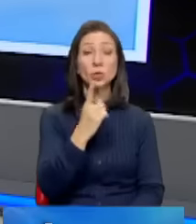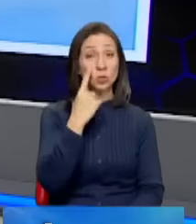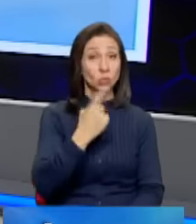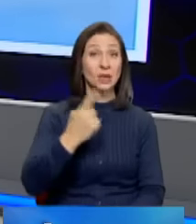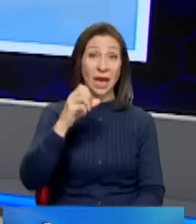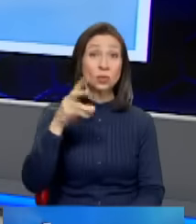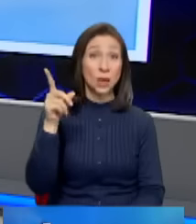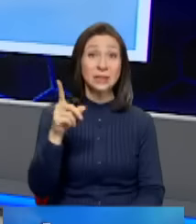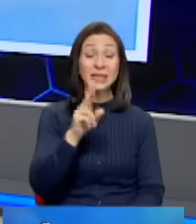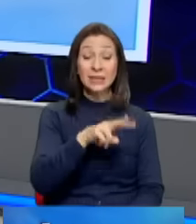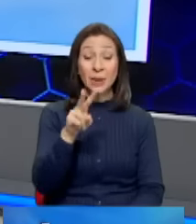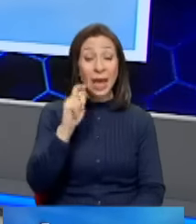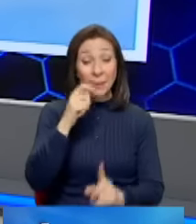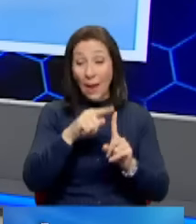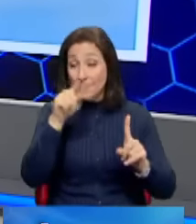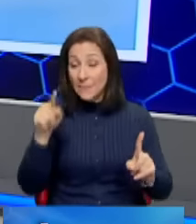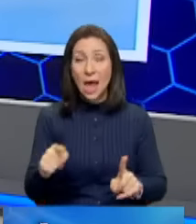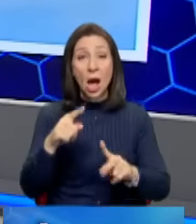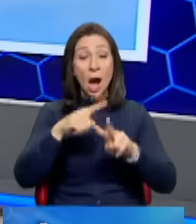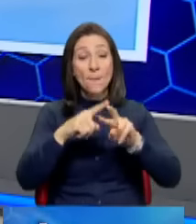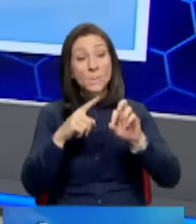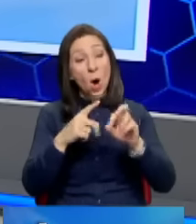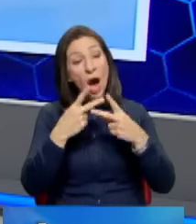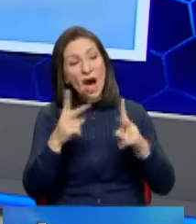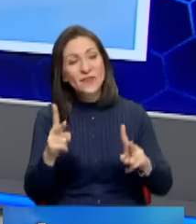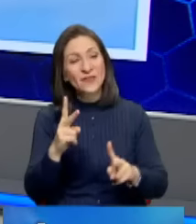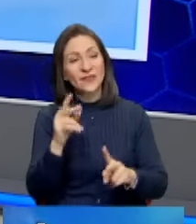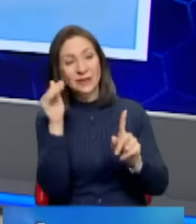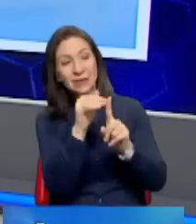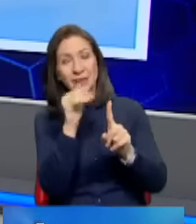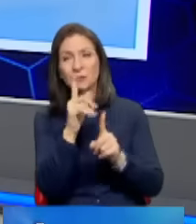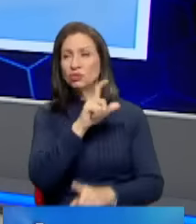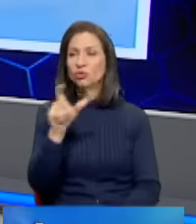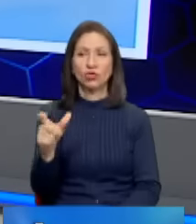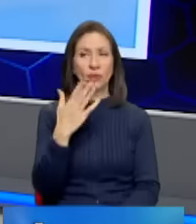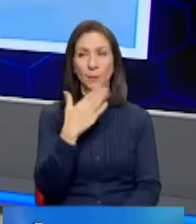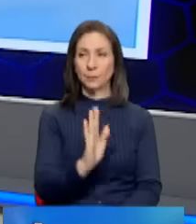Cumhurbaşkanı Erdoğan, 22 Ekim'den beri Öcalan'a af çağrısına bir yanıt vermiyor.